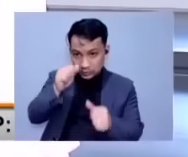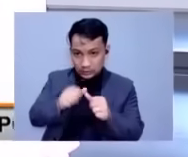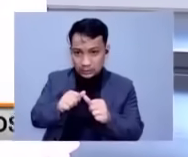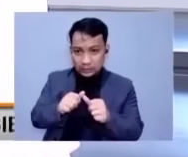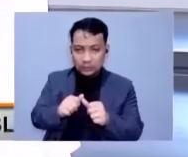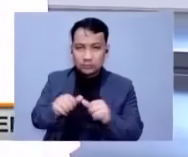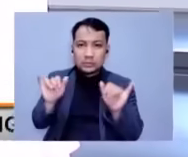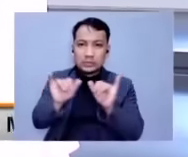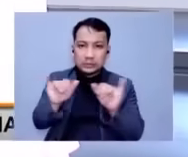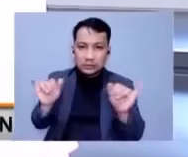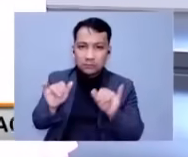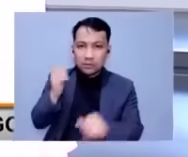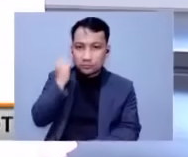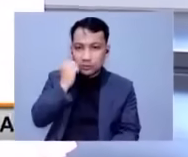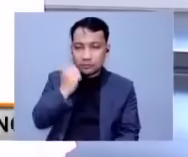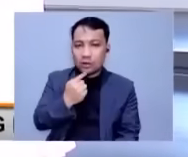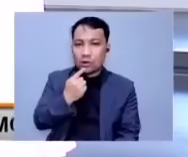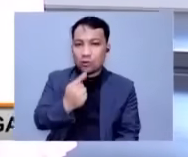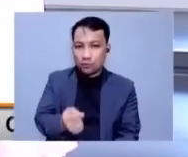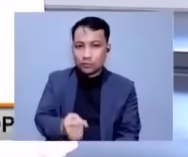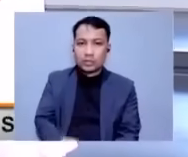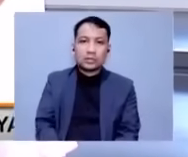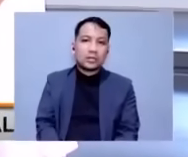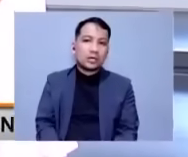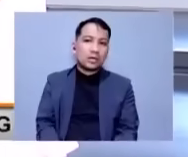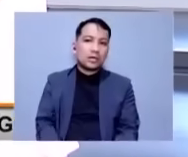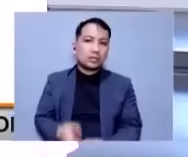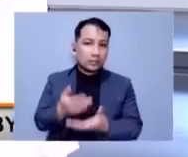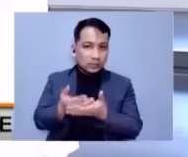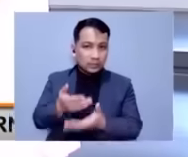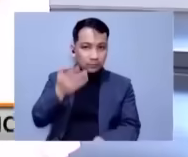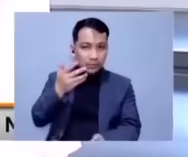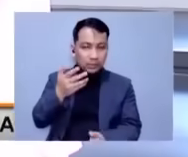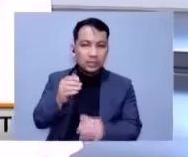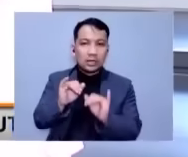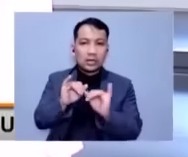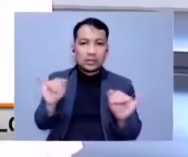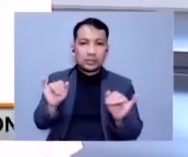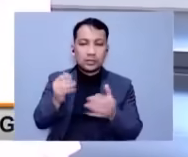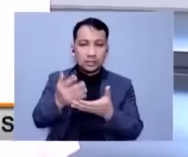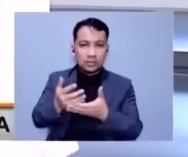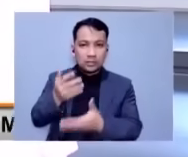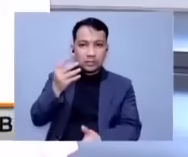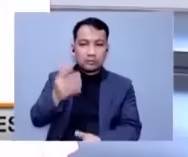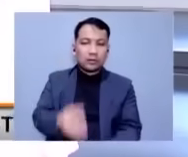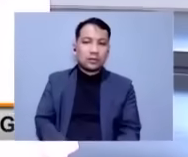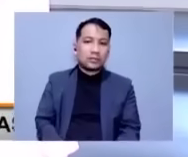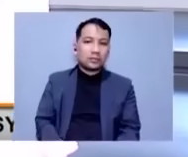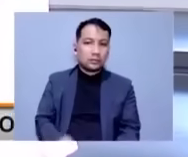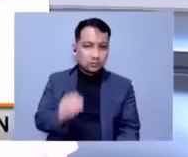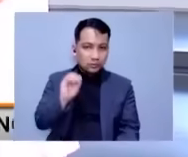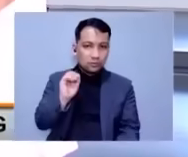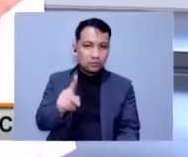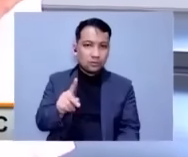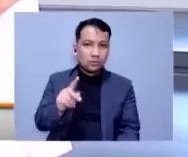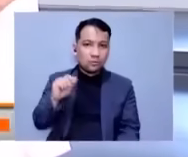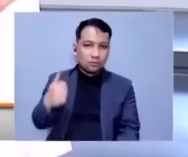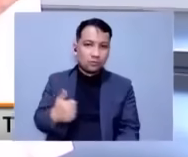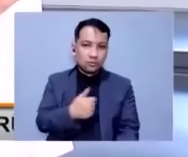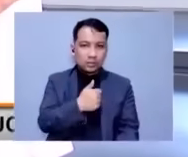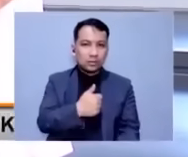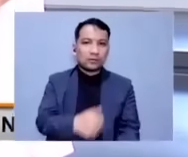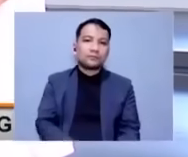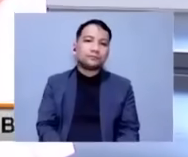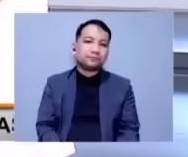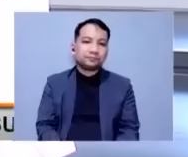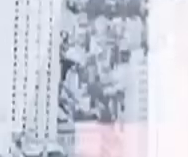ng araw-araw na rin nating sinasabi na ang K-alaman ay K-yamanan. K-okay.